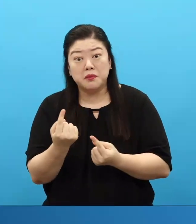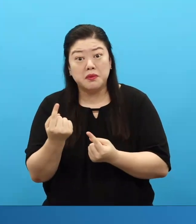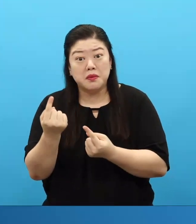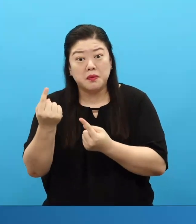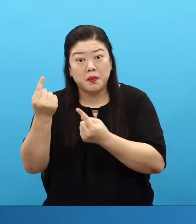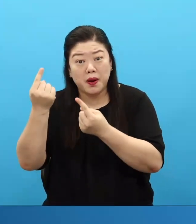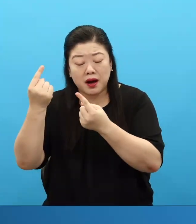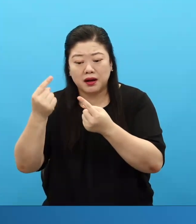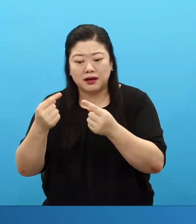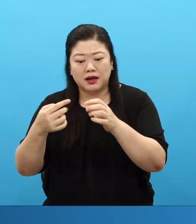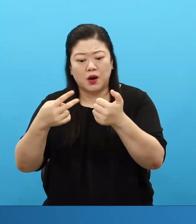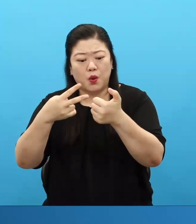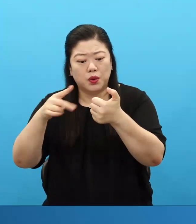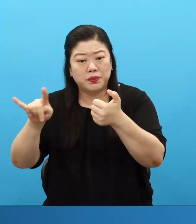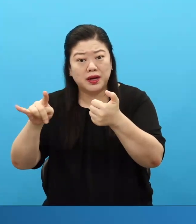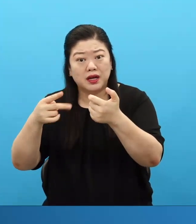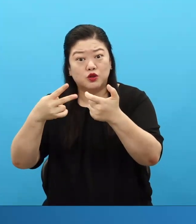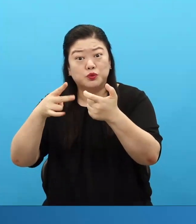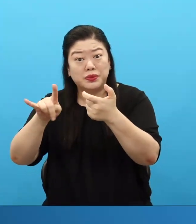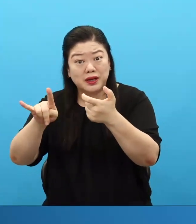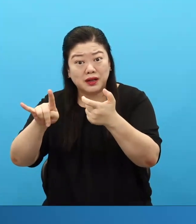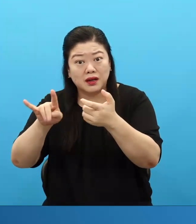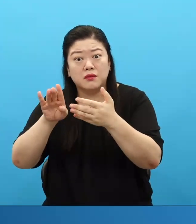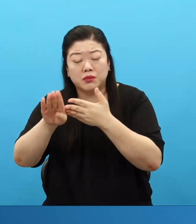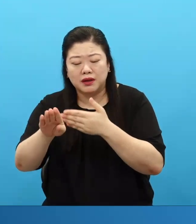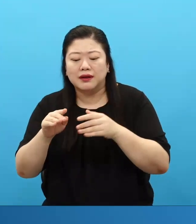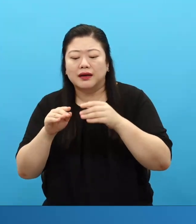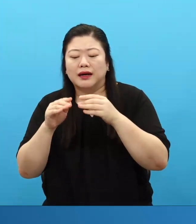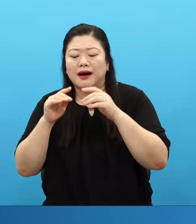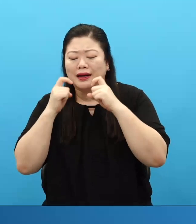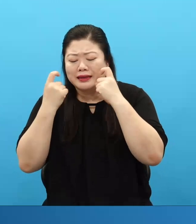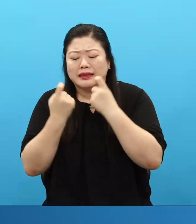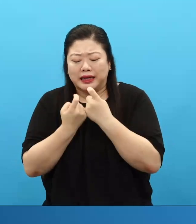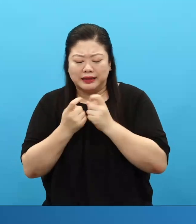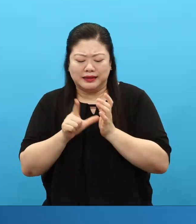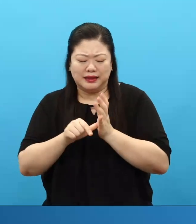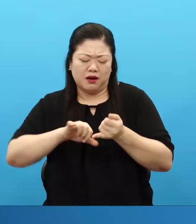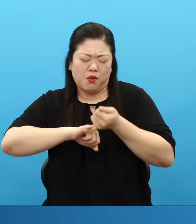get older, you have to routinely seek this out. 그래서 성경에 나와 있는 이